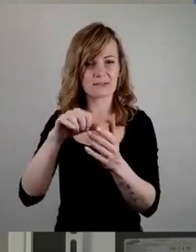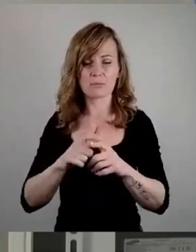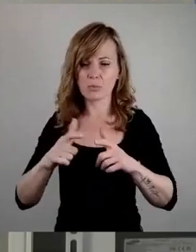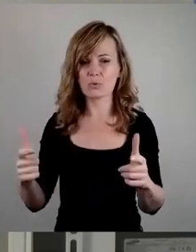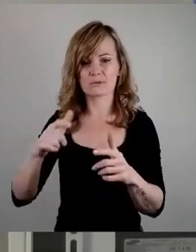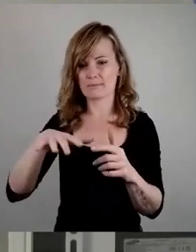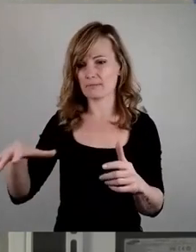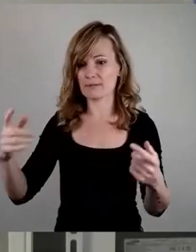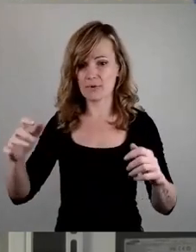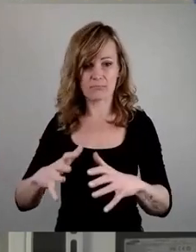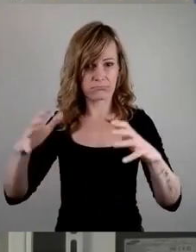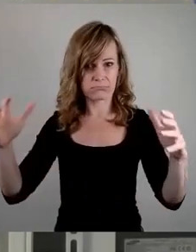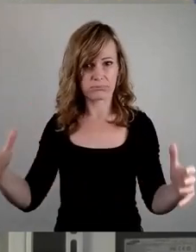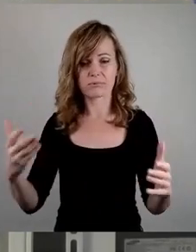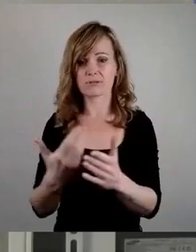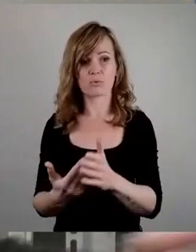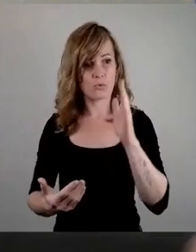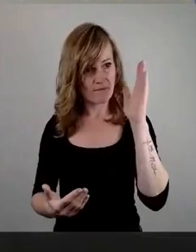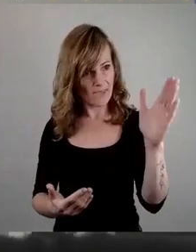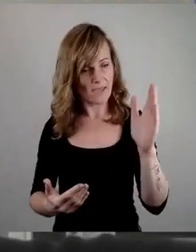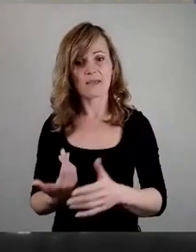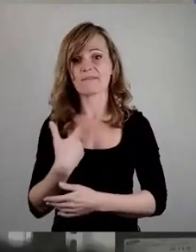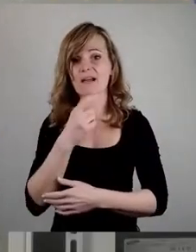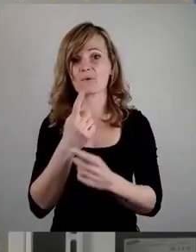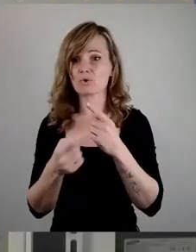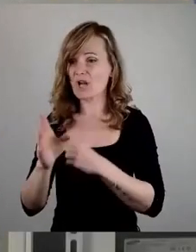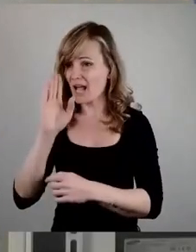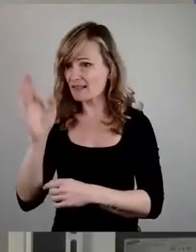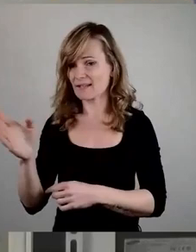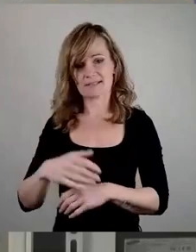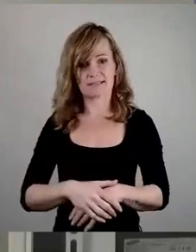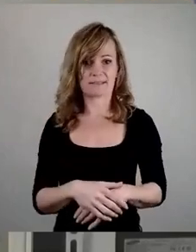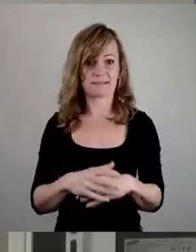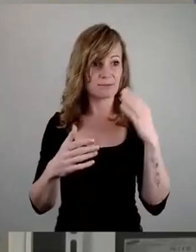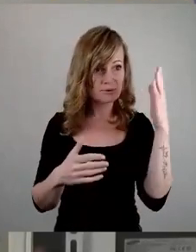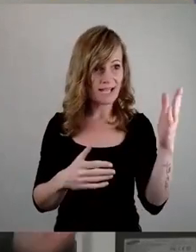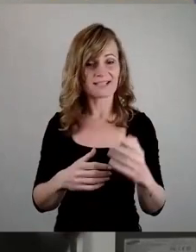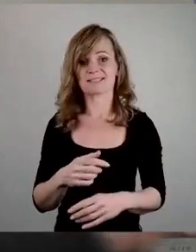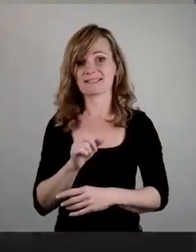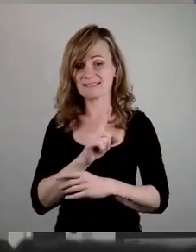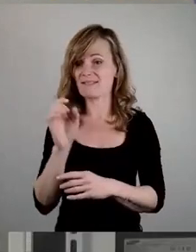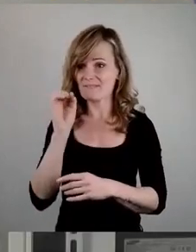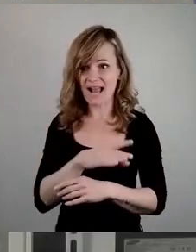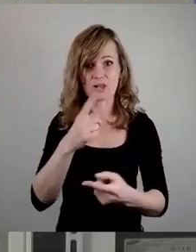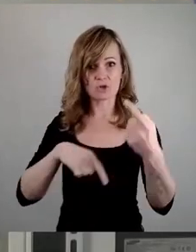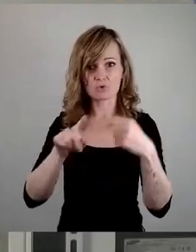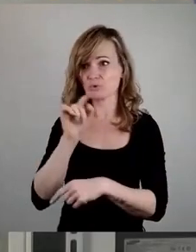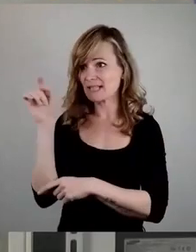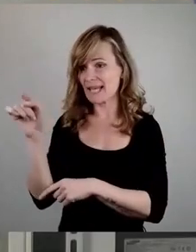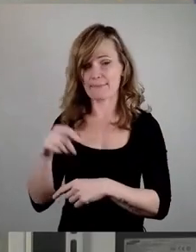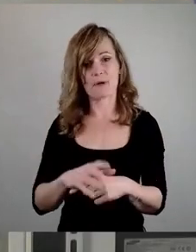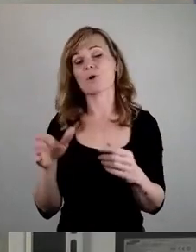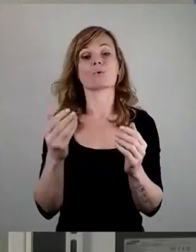das der Weg. Wir wollen aber dahin. So, und das ist genau falsch rum zu dem. Und